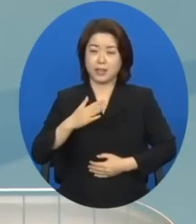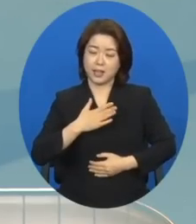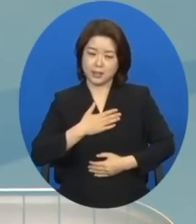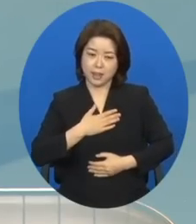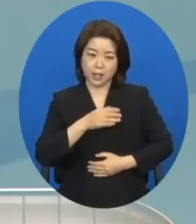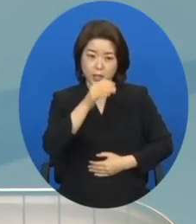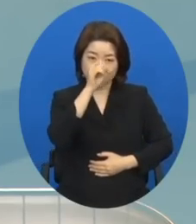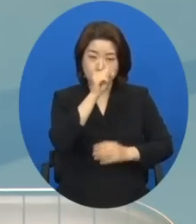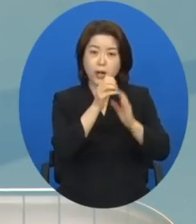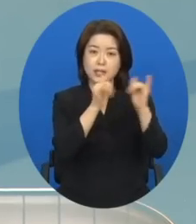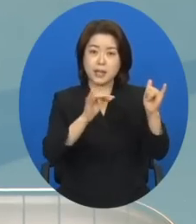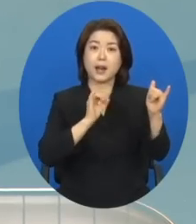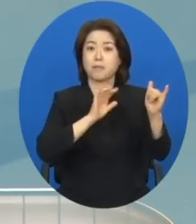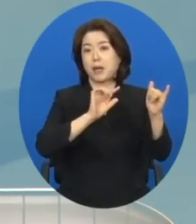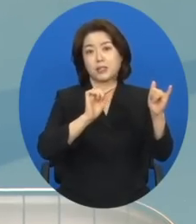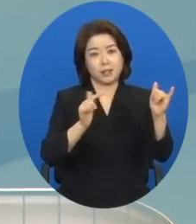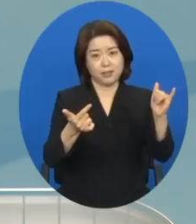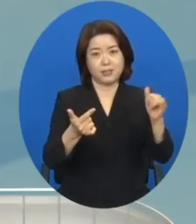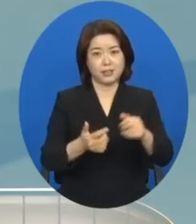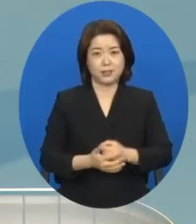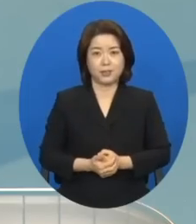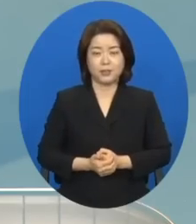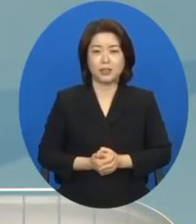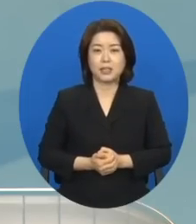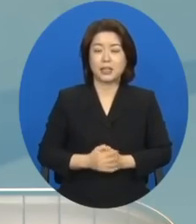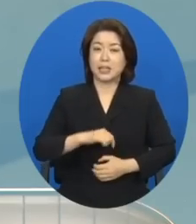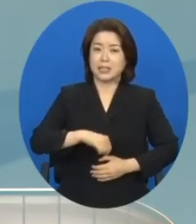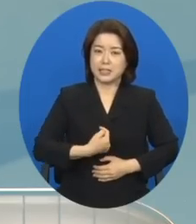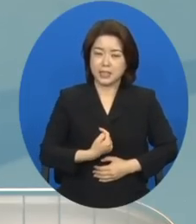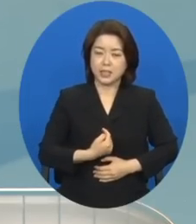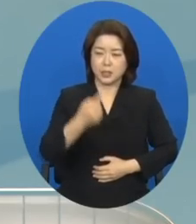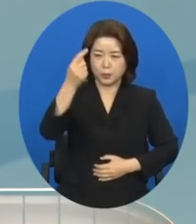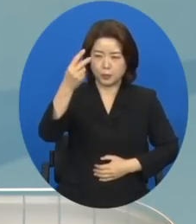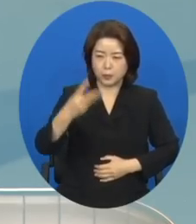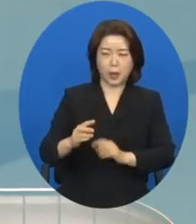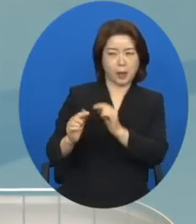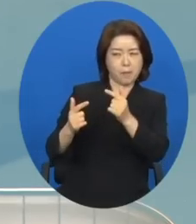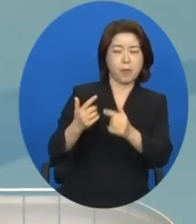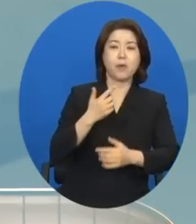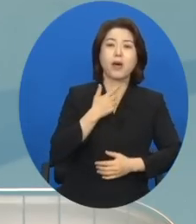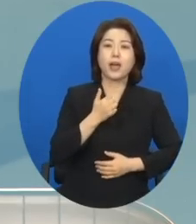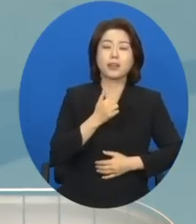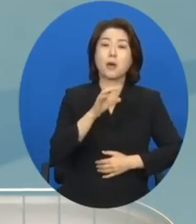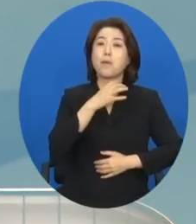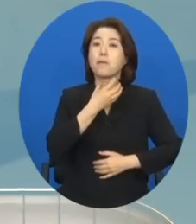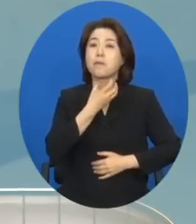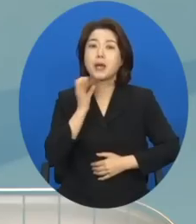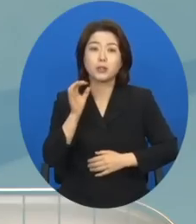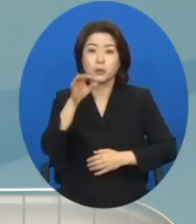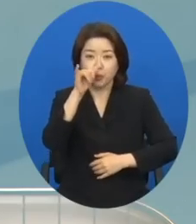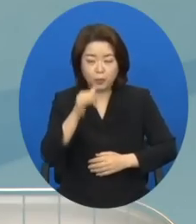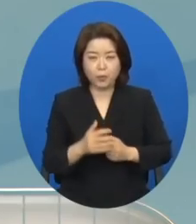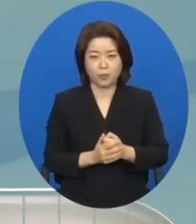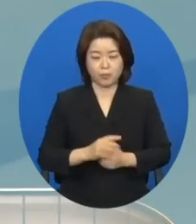좋아하는 사람만이 아닙니다. 바로 자신을 세 번이나 부인할 베드로도 있고 또한